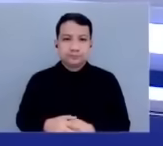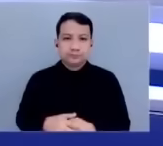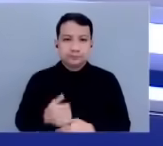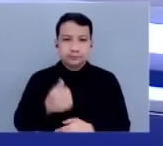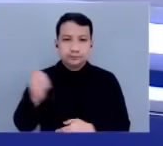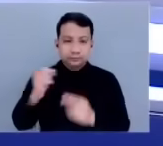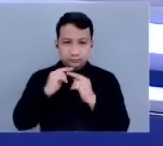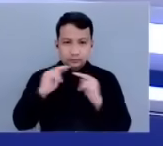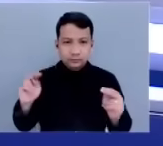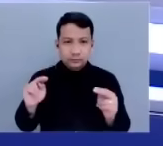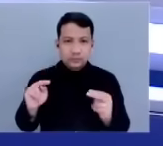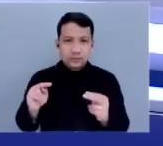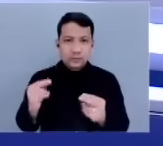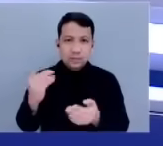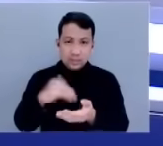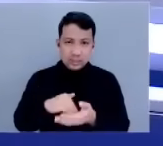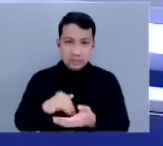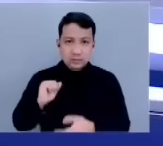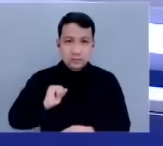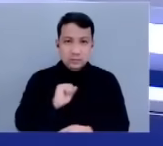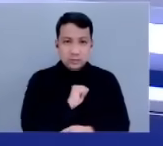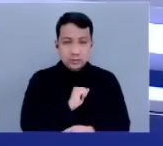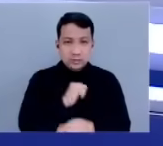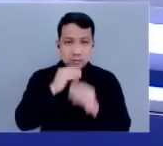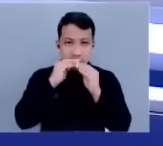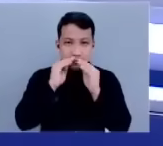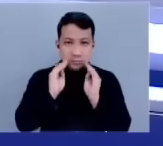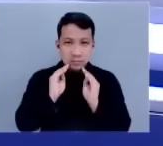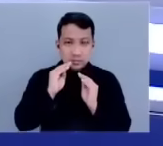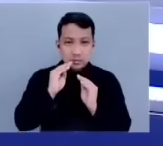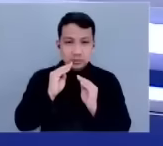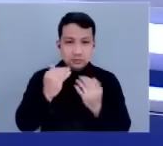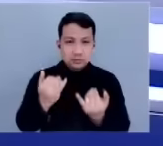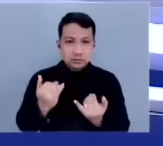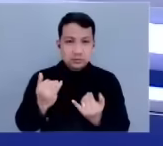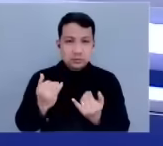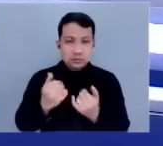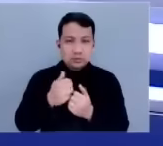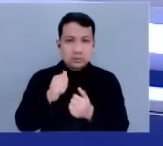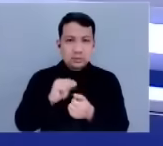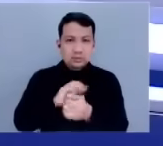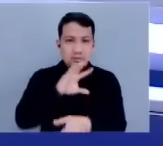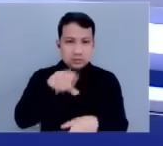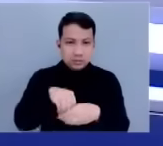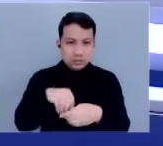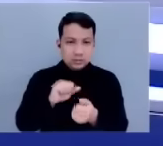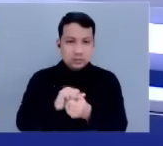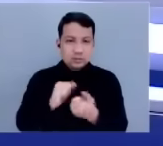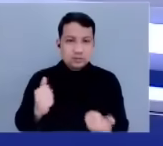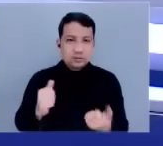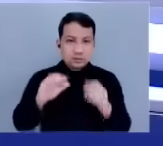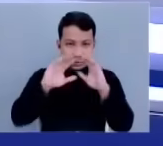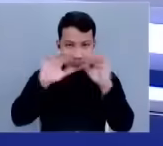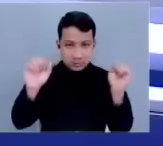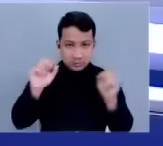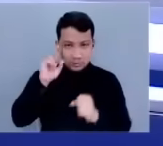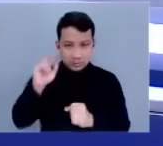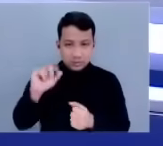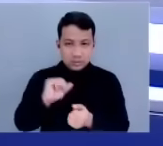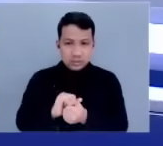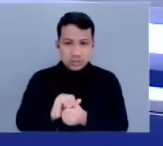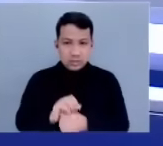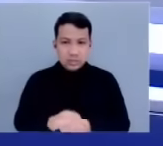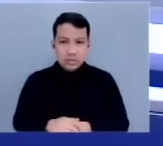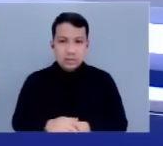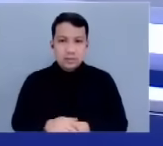Kakandidato ulit sa pagkasenador si Manny Pacquiao, pero sa pagkakataong ito, kaalyado niya si Pangulong Bongbong Marcos. Nasa